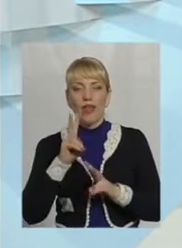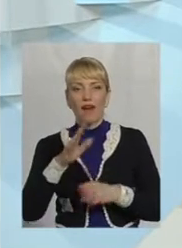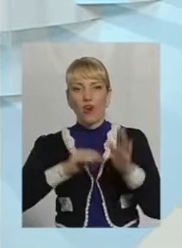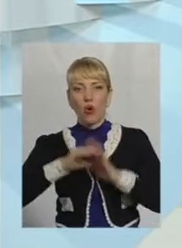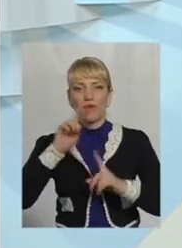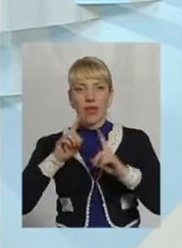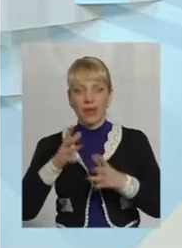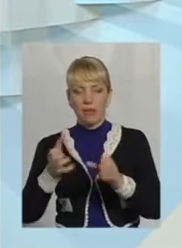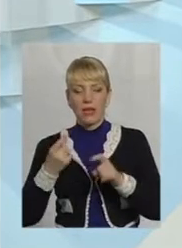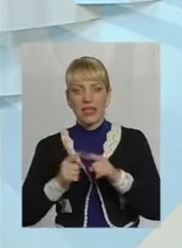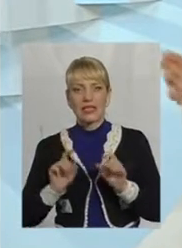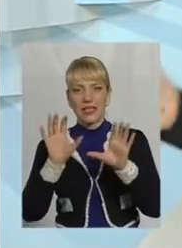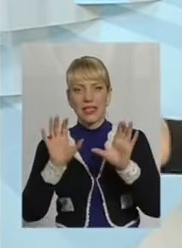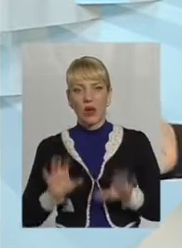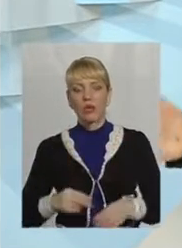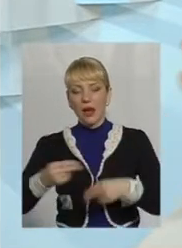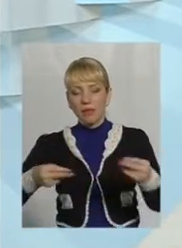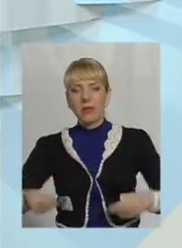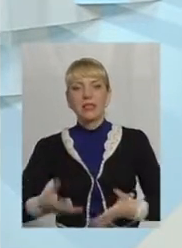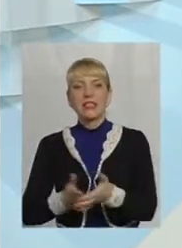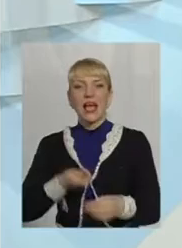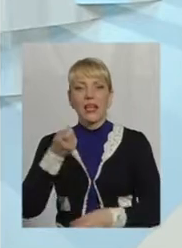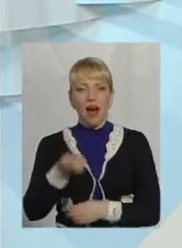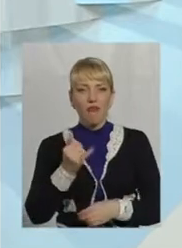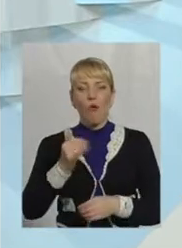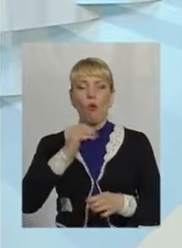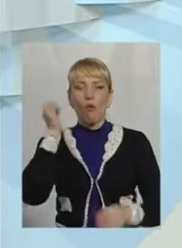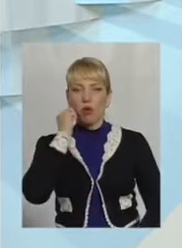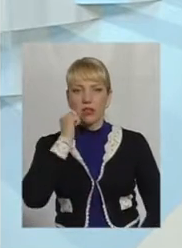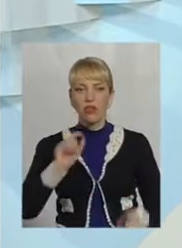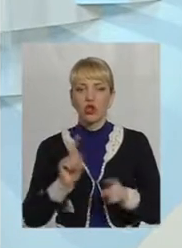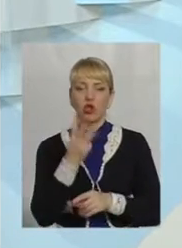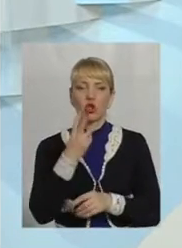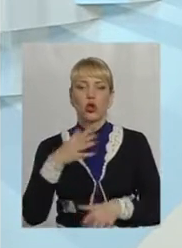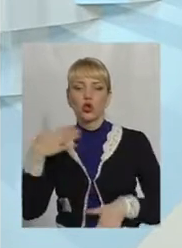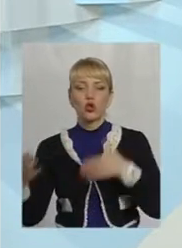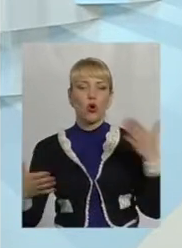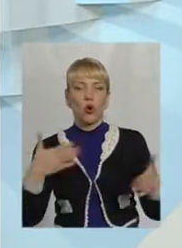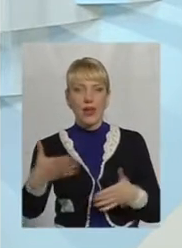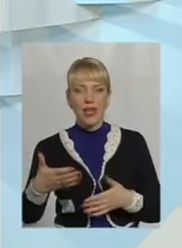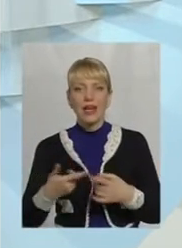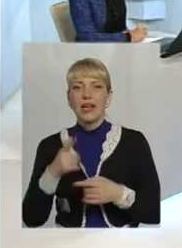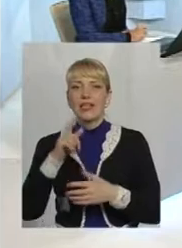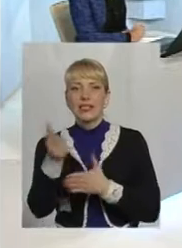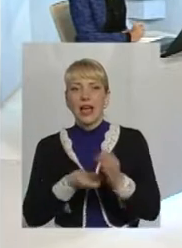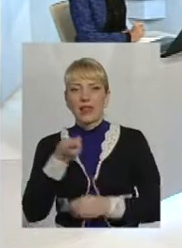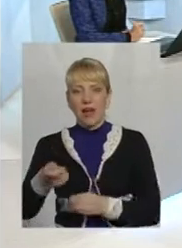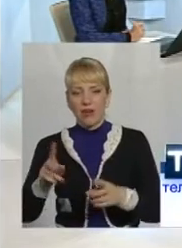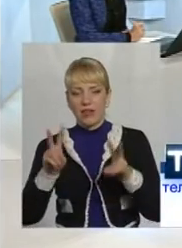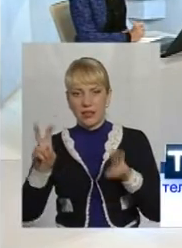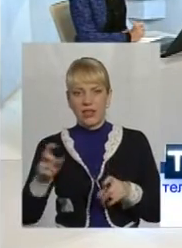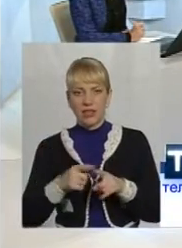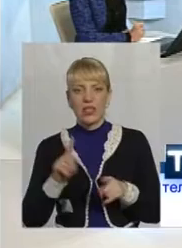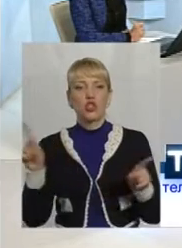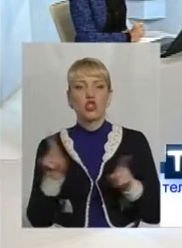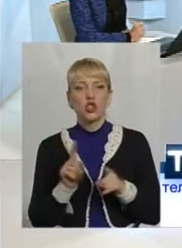цей закон, підписує заяву у Москві про те, що трьохстороння заява називалася із Клінтоном і Єльциним, що